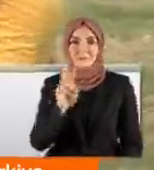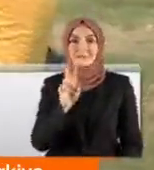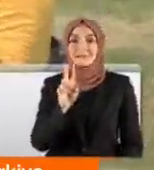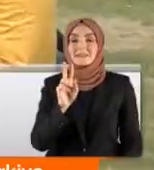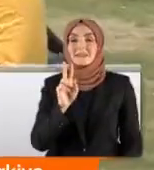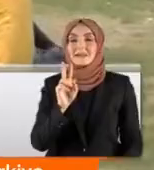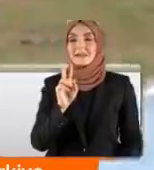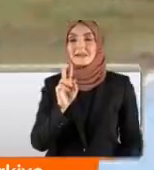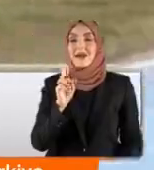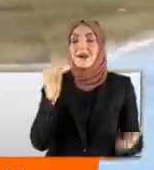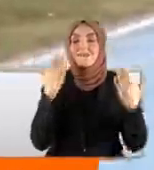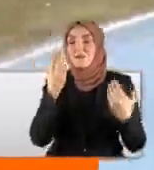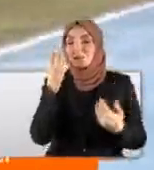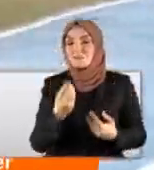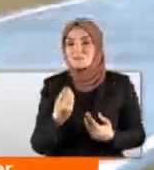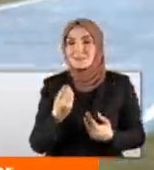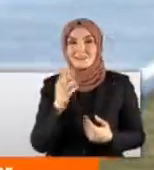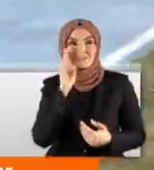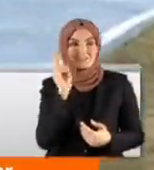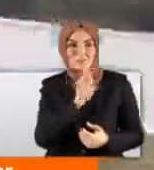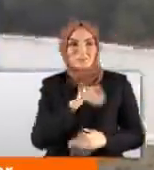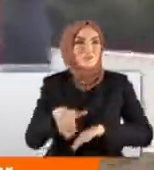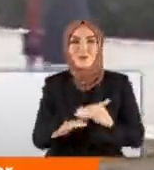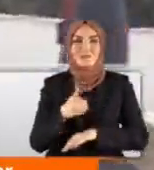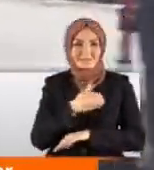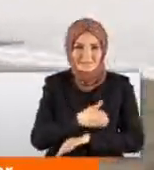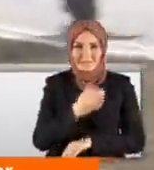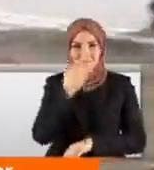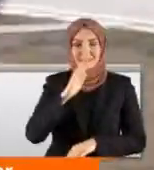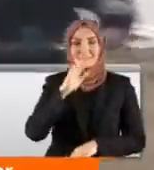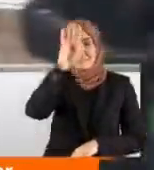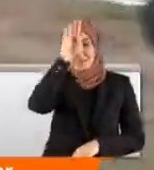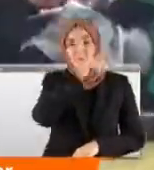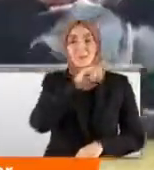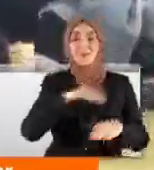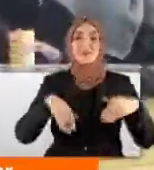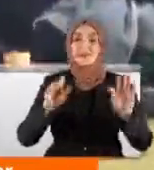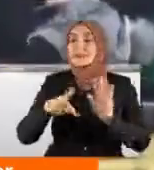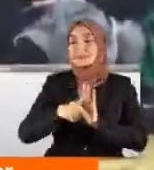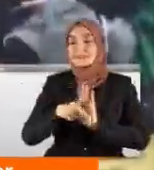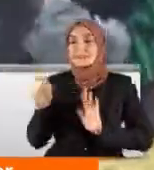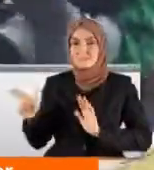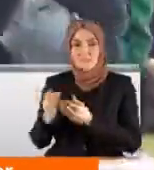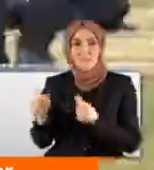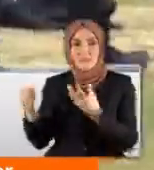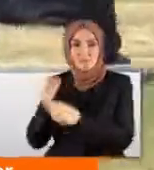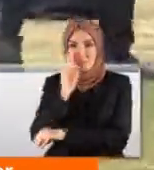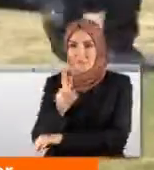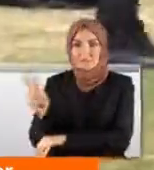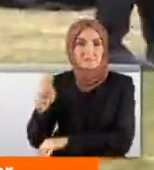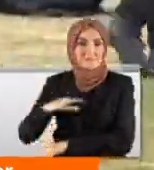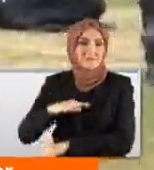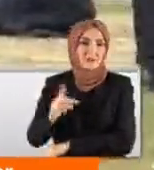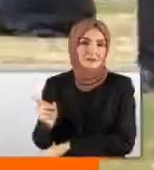kanıp sokağa akan sadece İstanbul değildi. İzmir'de de iğne atsan yere düşmeyecek bir manzara vardı.